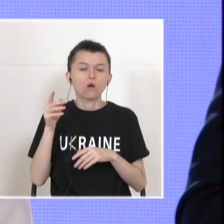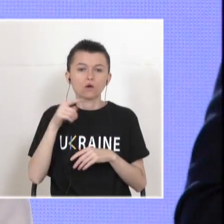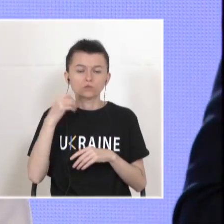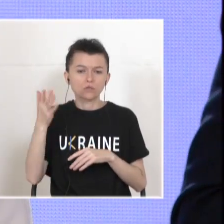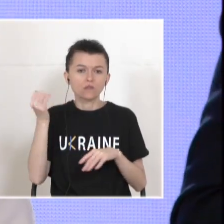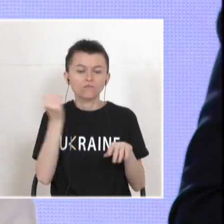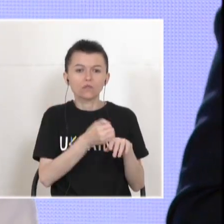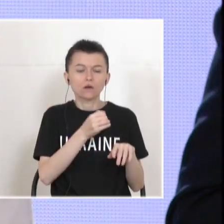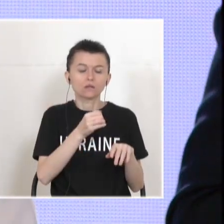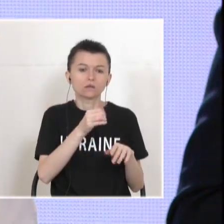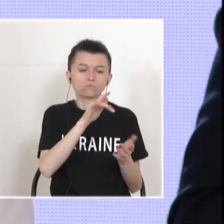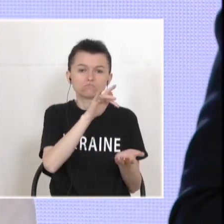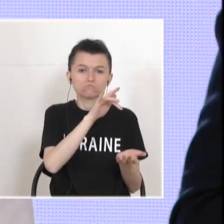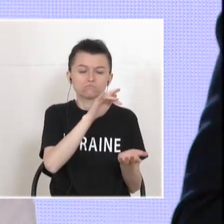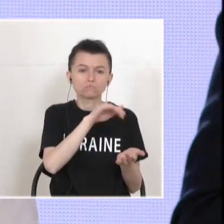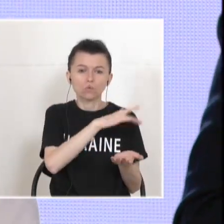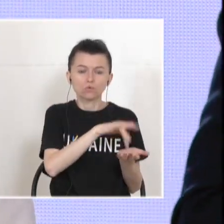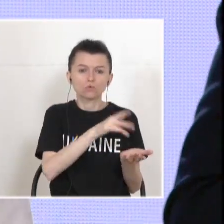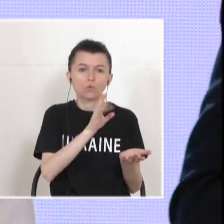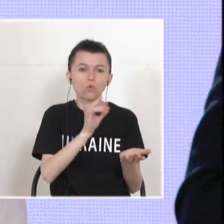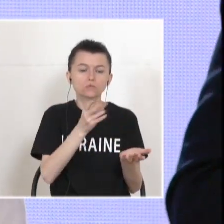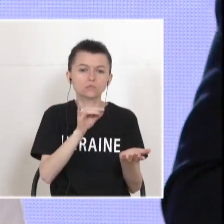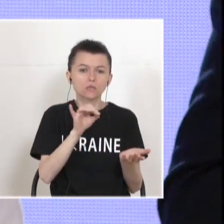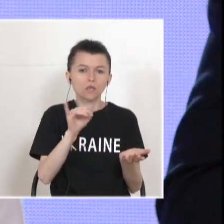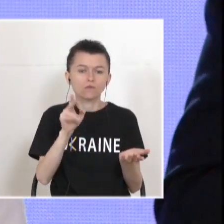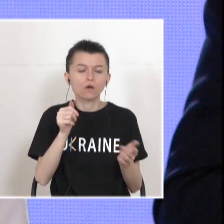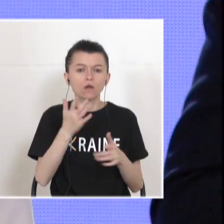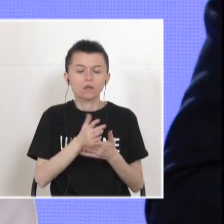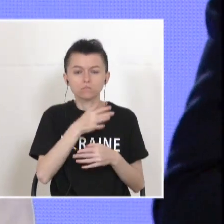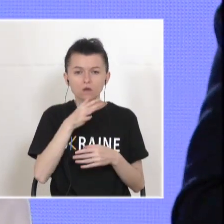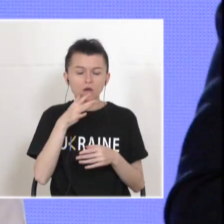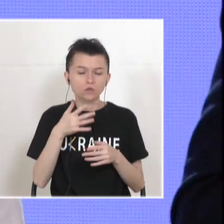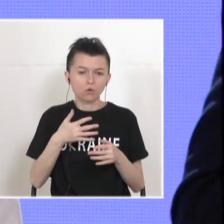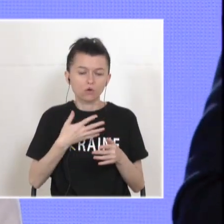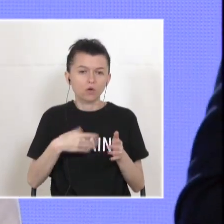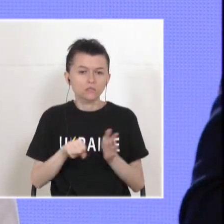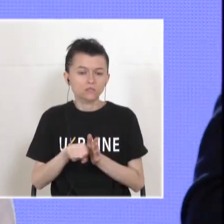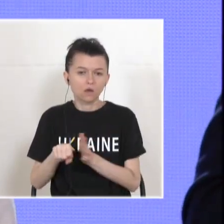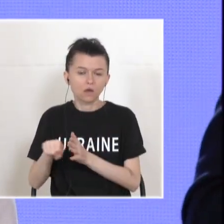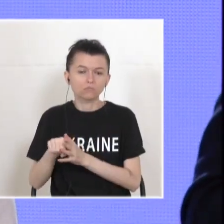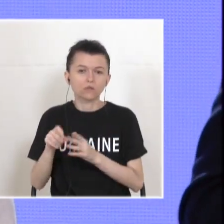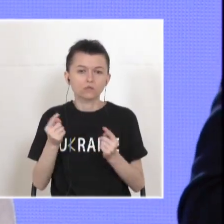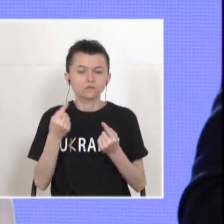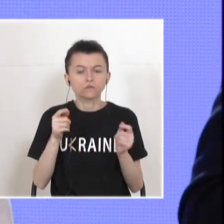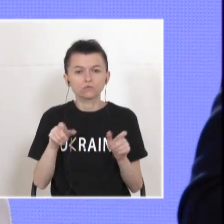на Донеччині. Є багато загиблих цивільних людей, серед яких діти.